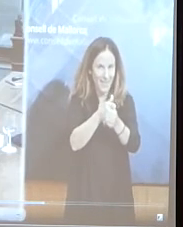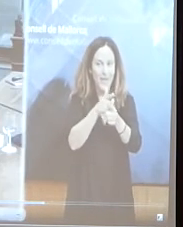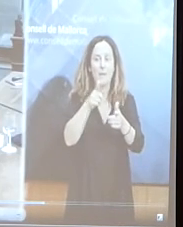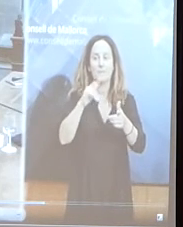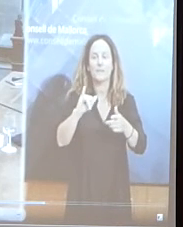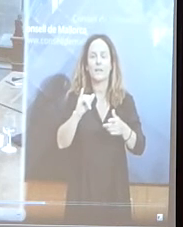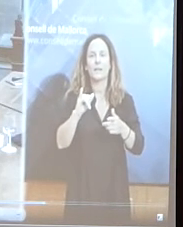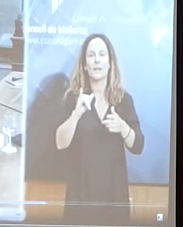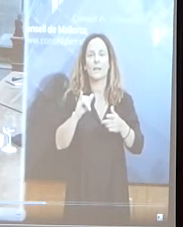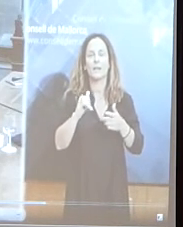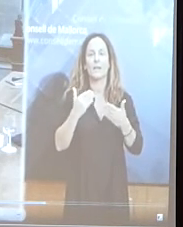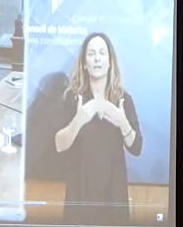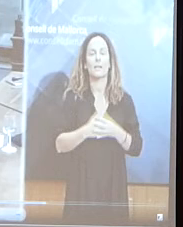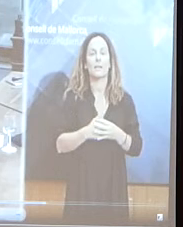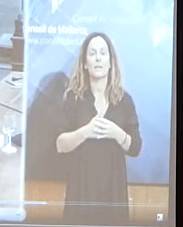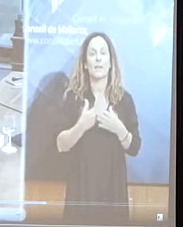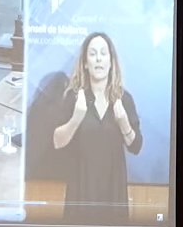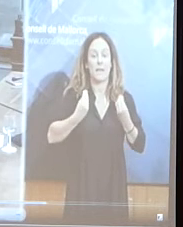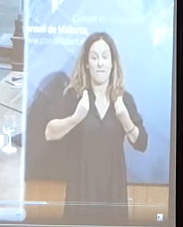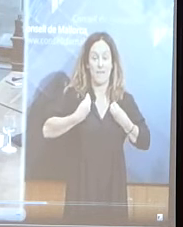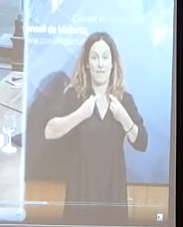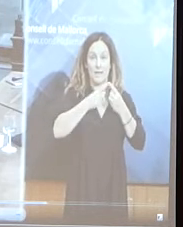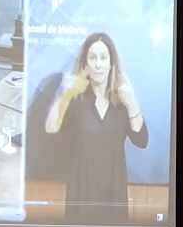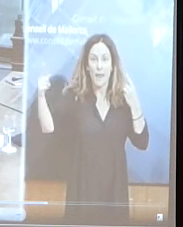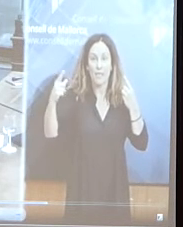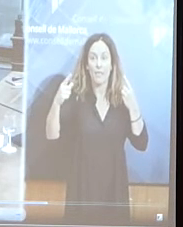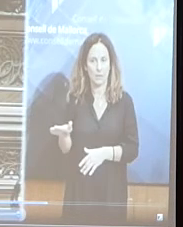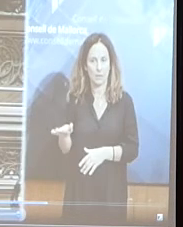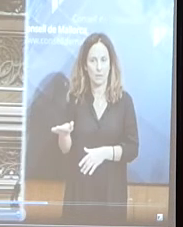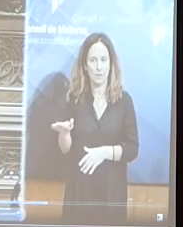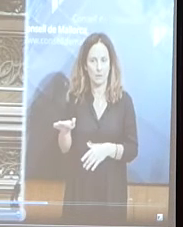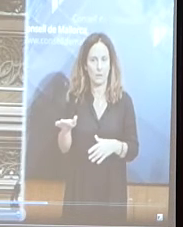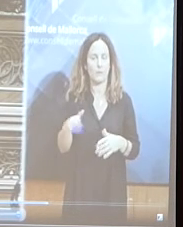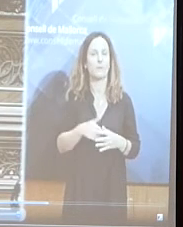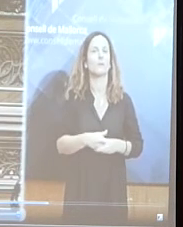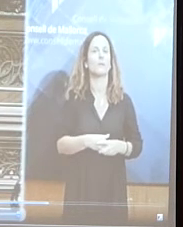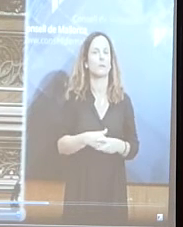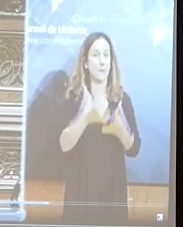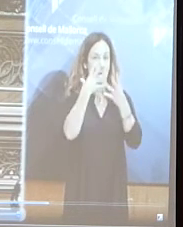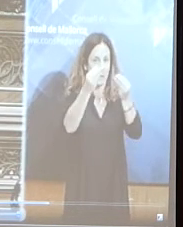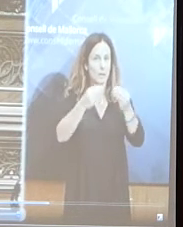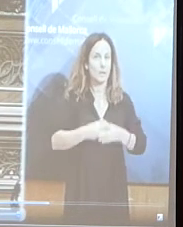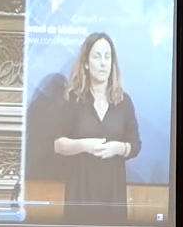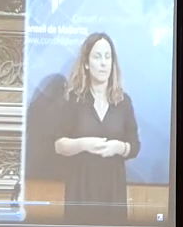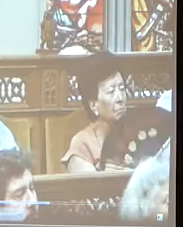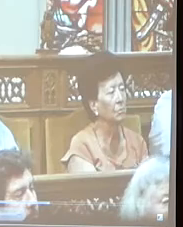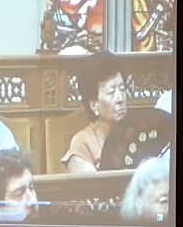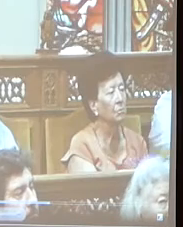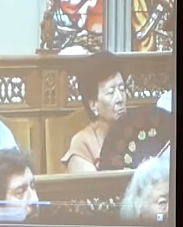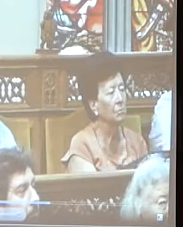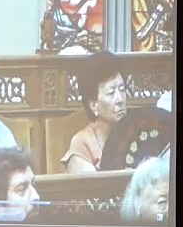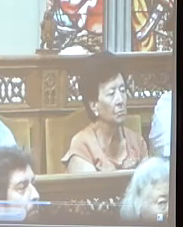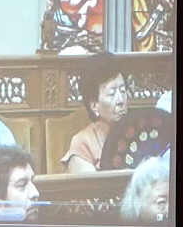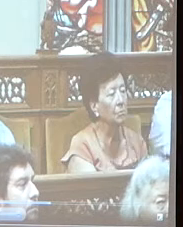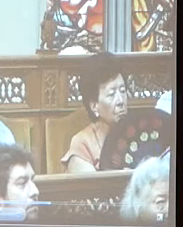El gran creixement de l'esperança de vida és perquè la mortalitat infantil ha baixat molt. Oh, escolta, Navarro, però estàs agafant puestos de treball per gent